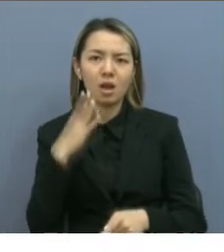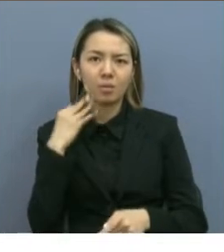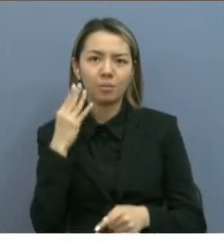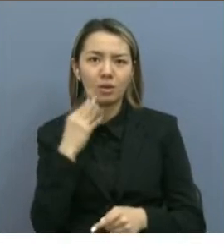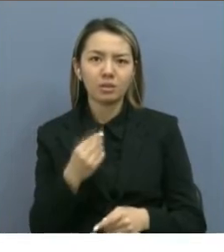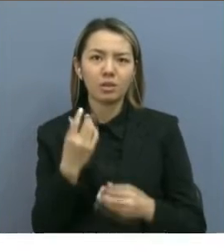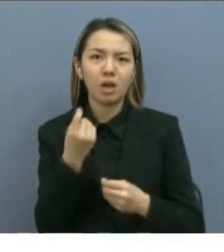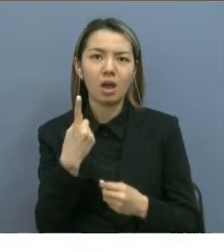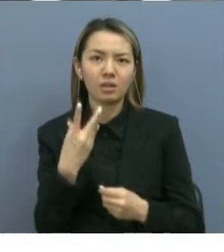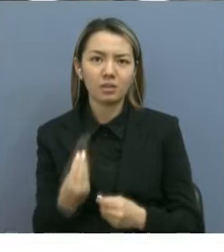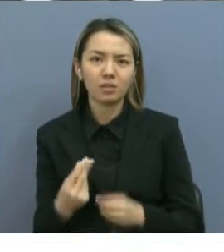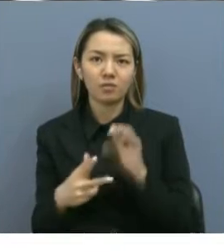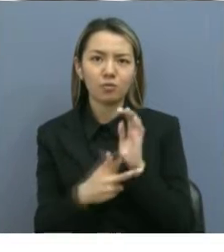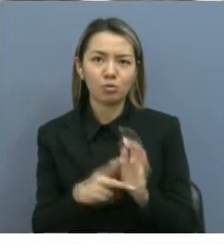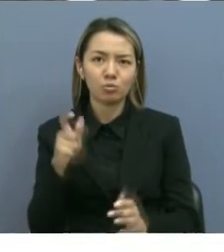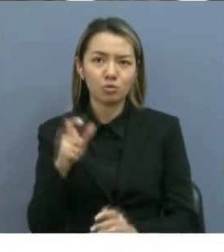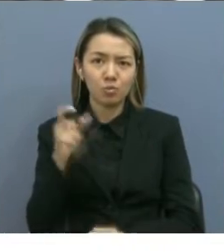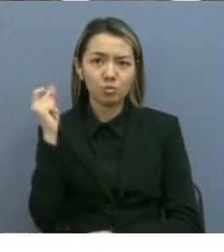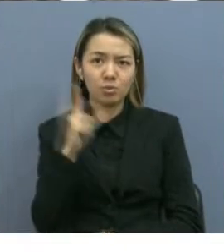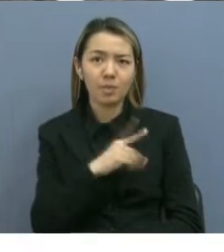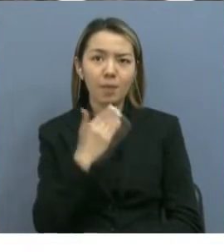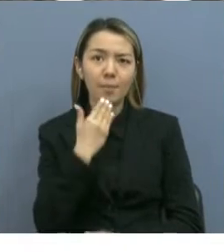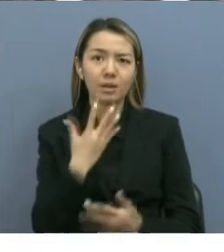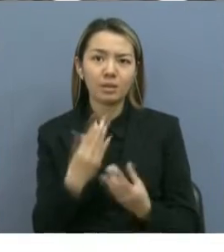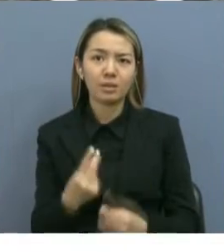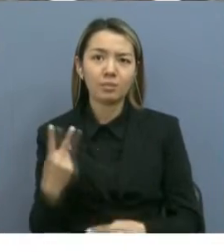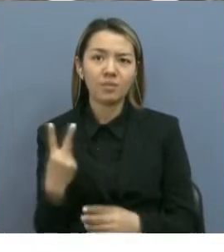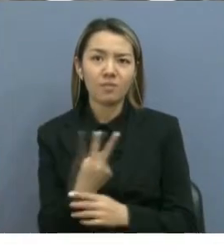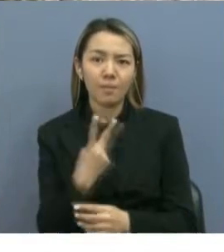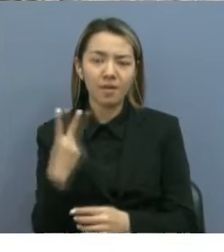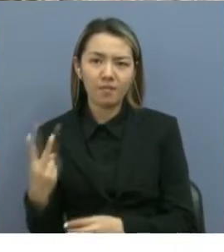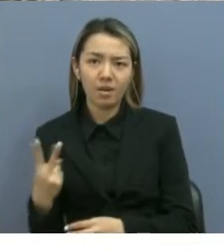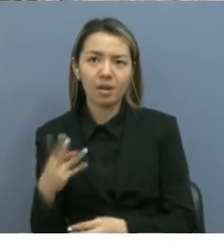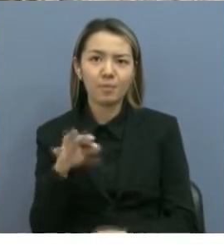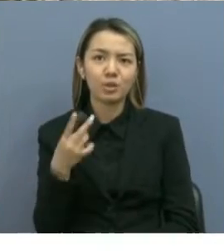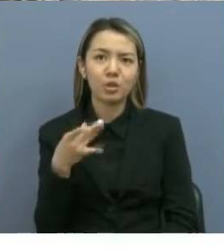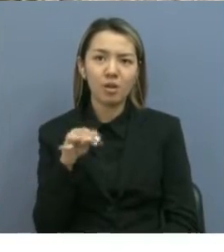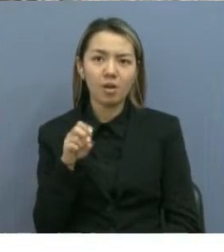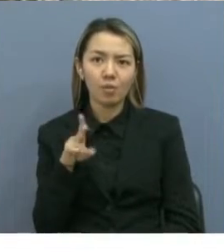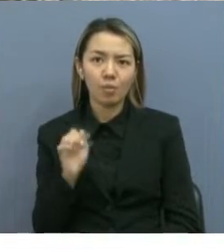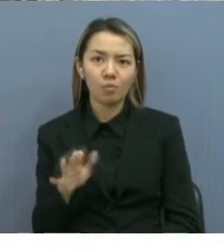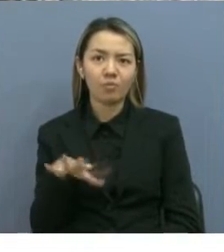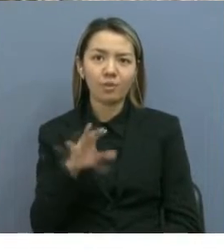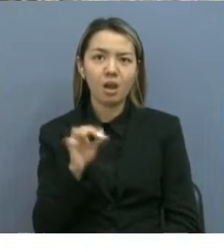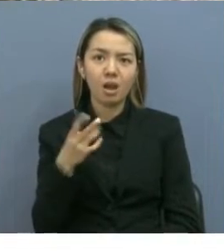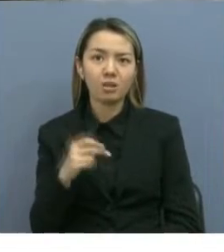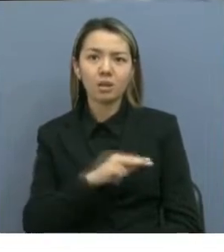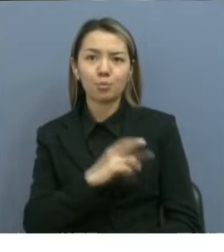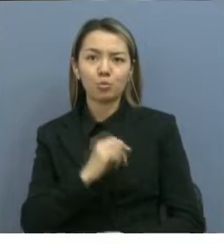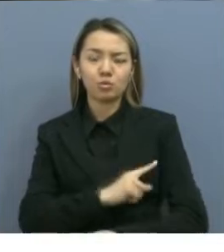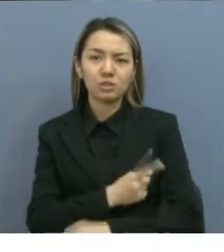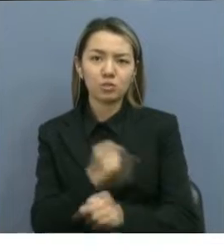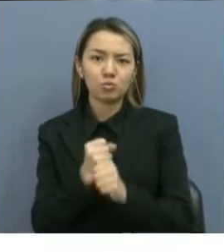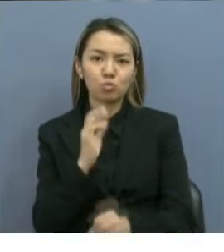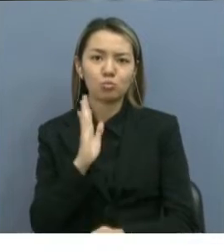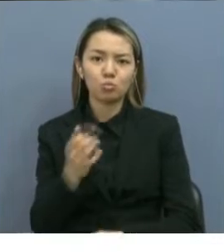Алматыда күніне вирус жұқтырған 8 адам анықталса, соңғы күндері 2-ден болып тұр. Елжан Біртанов екі шаһардағы карантин шараларының тағы